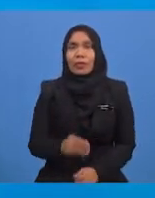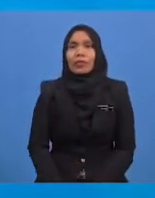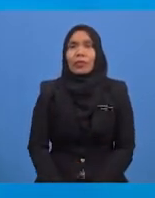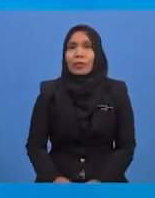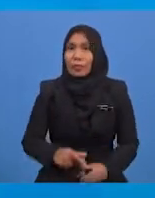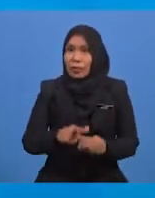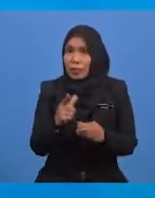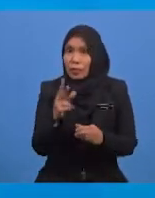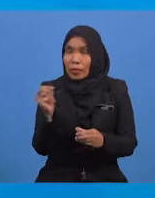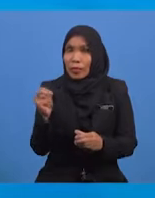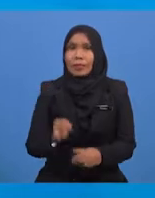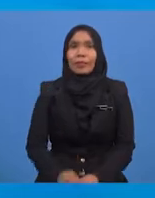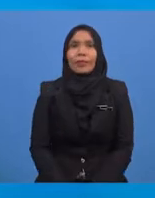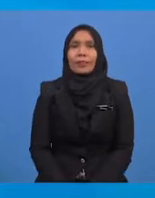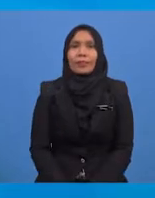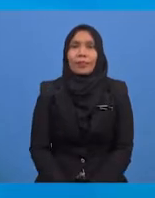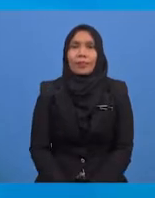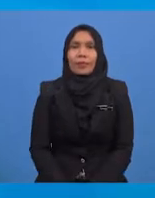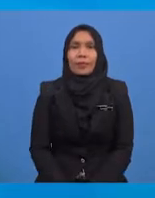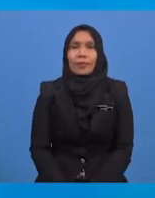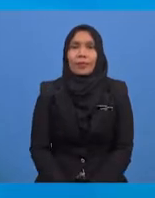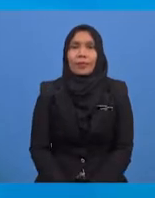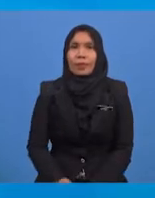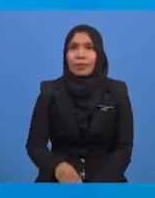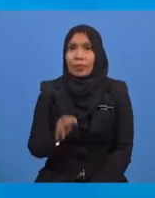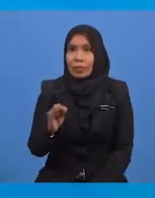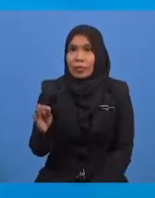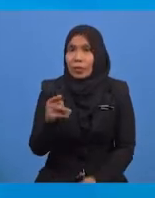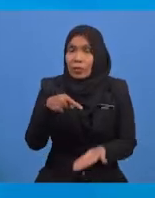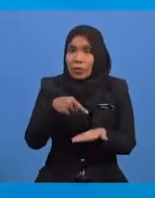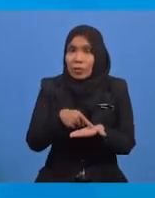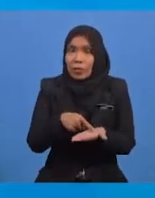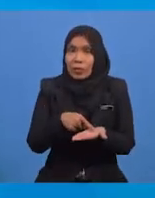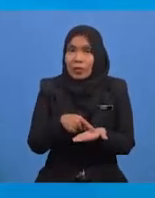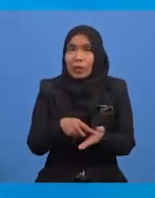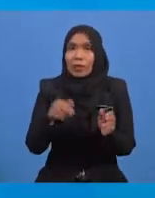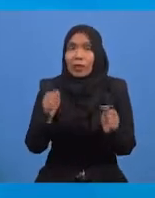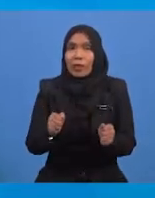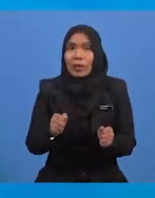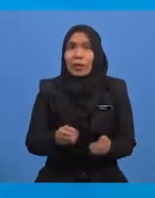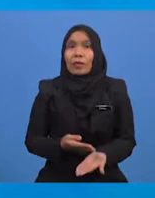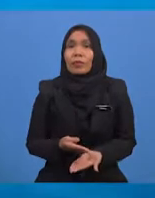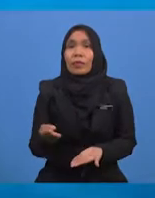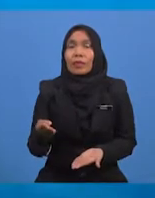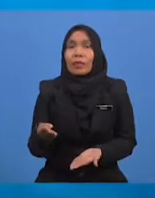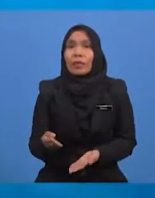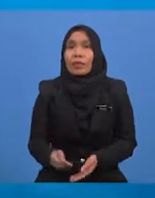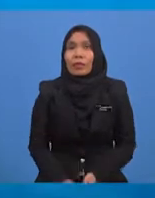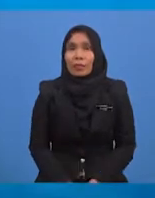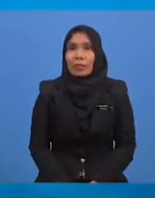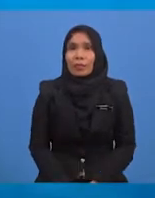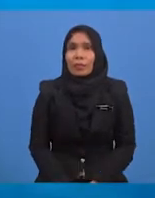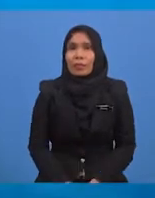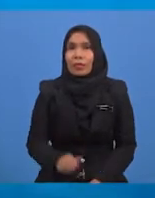Faktor luaran pula merujuk kepada faktor yang boleh memberi peluang dan ancaman kepada sesebuah syarikat. Atau dalam